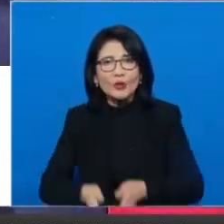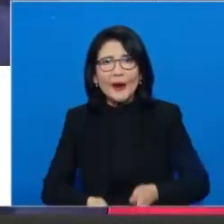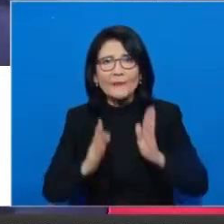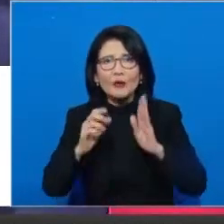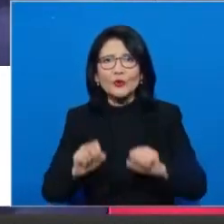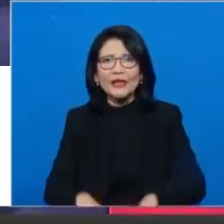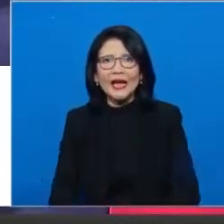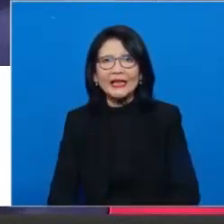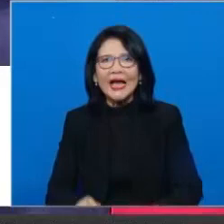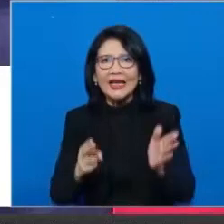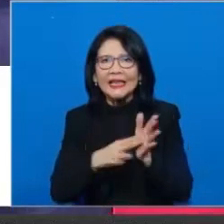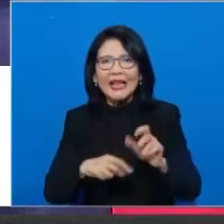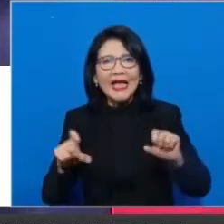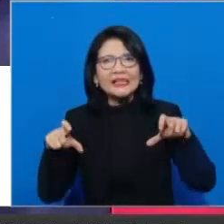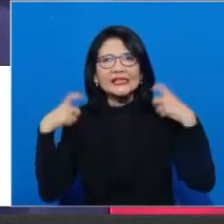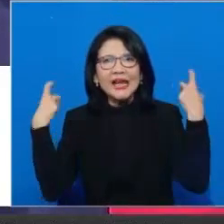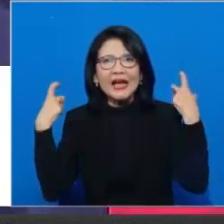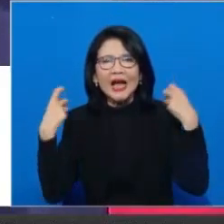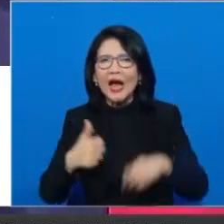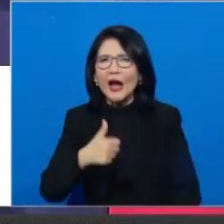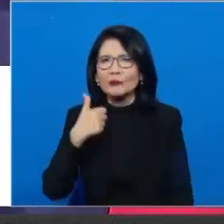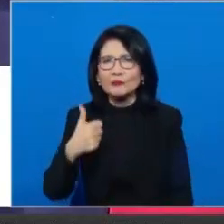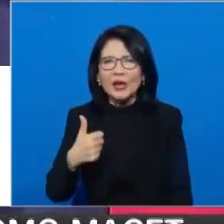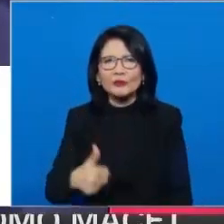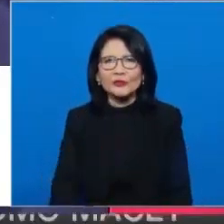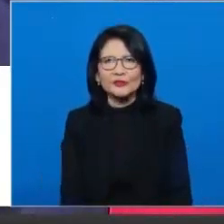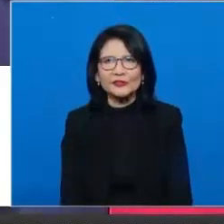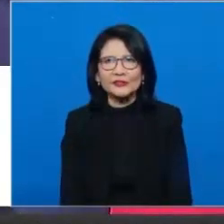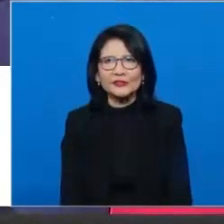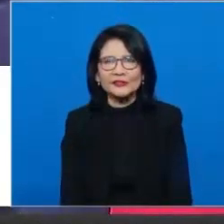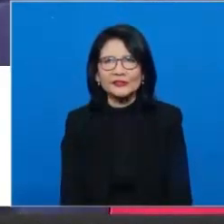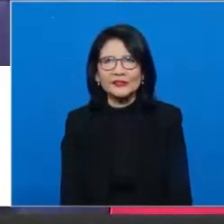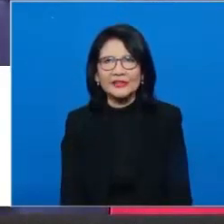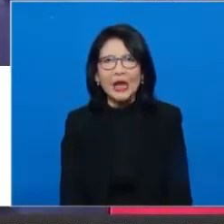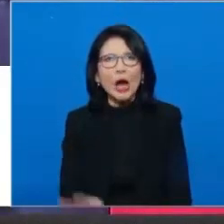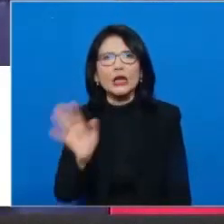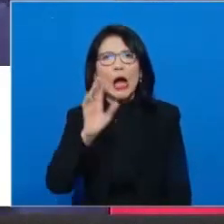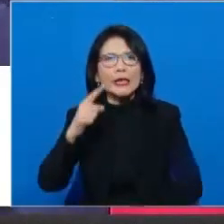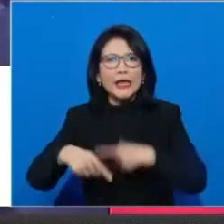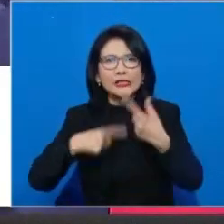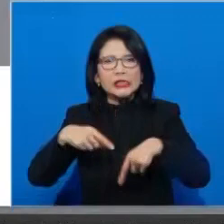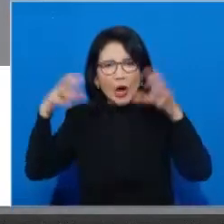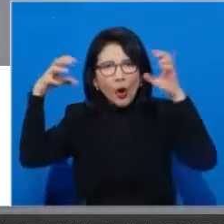menjadi daya tarik utama bagi pengunjung yang tak lagi dipengaruhi cerita horor atau mistis.